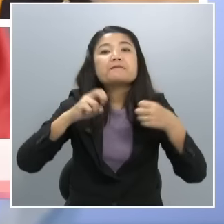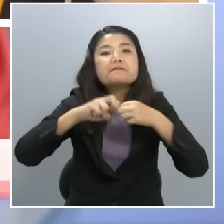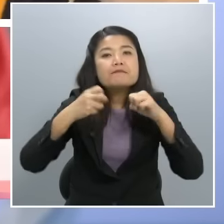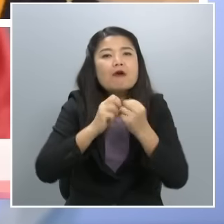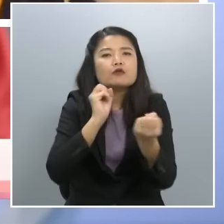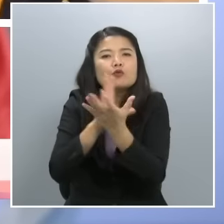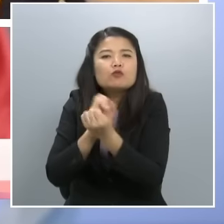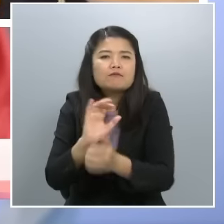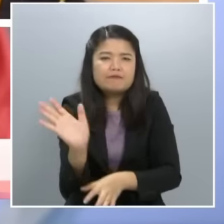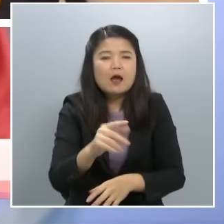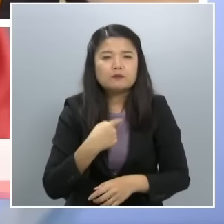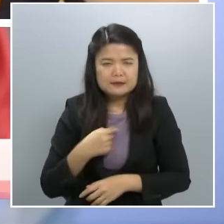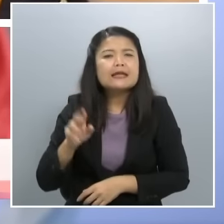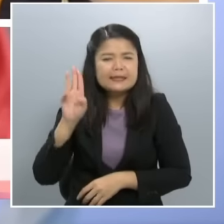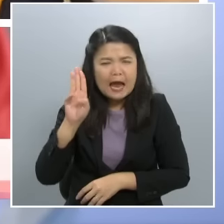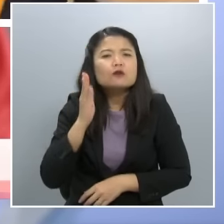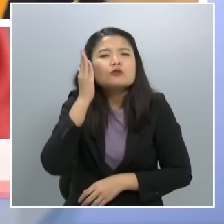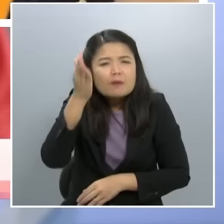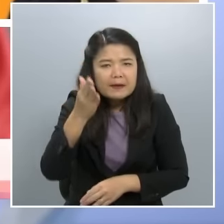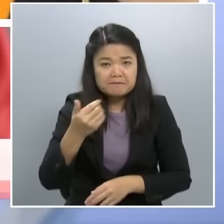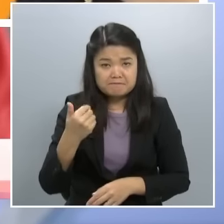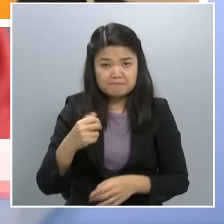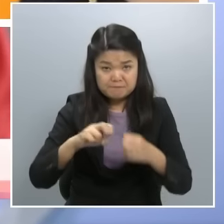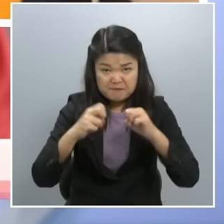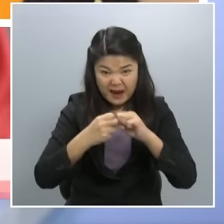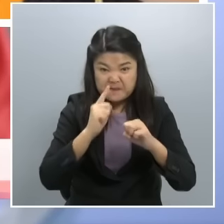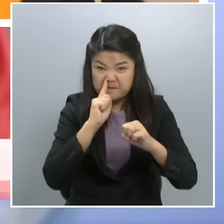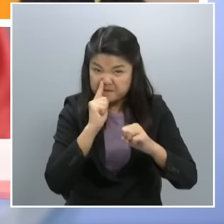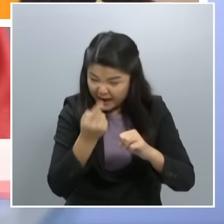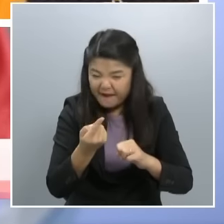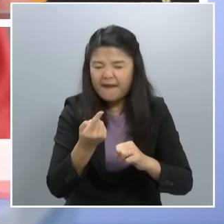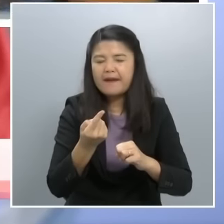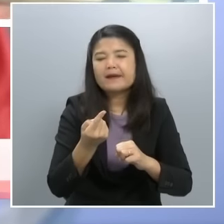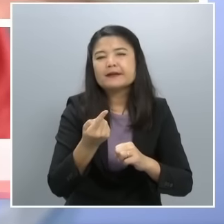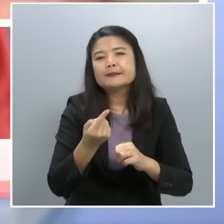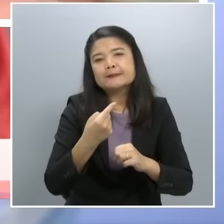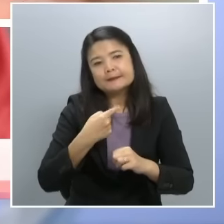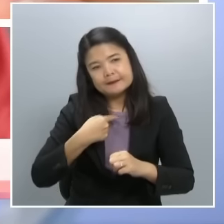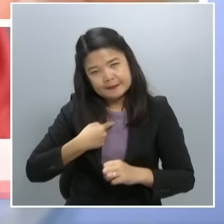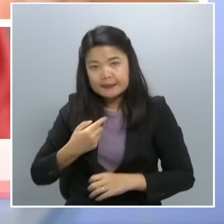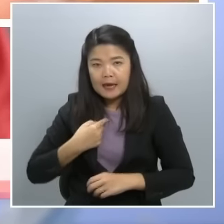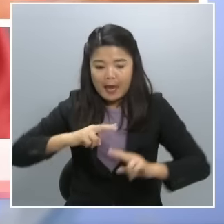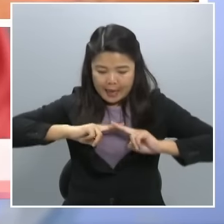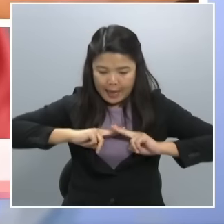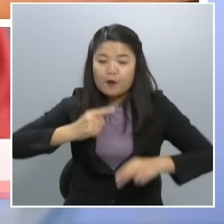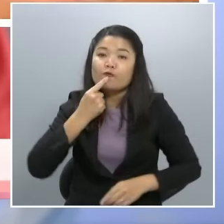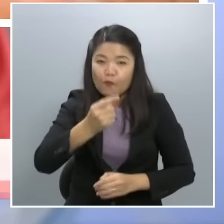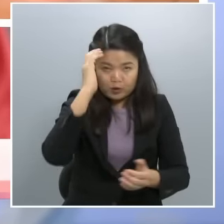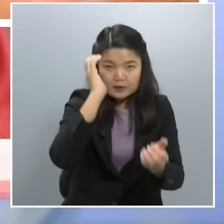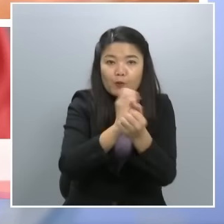แบบนี้อีกพี่ชายสัญญาแต่ถ้ารอบหน้ายังมีอีกยอมเลยพี่ชายจะเป็นคนแจ้งตำรวจเองหรือว่าอะไรก็